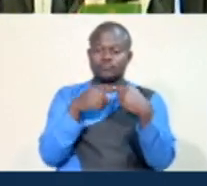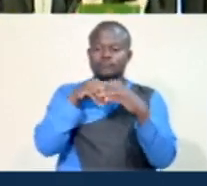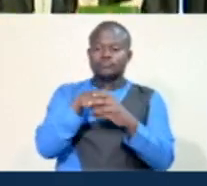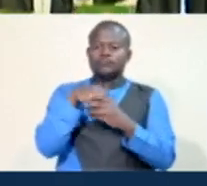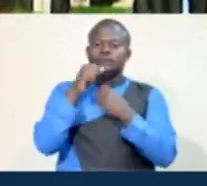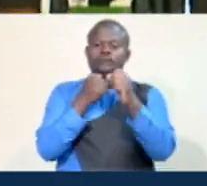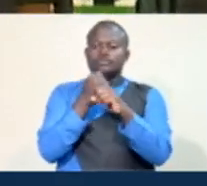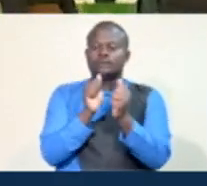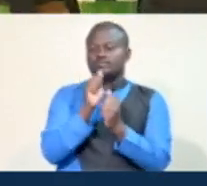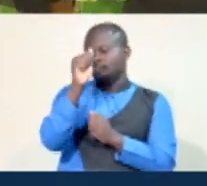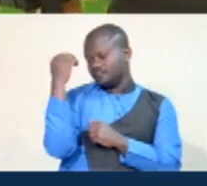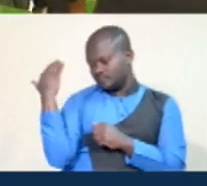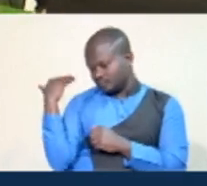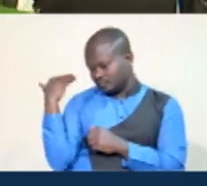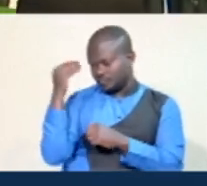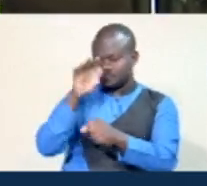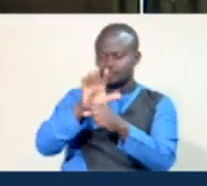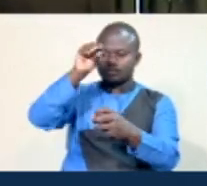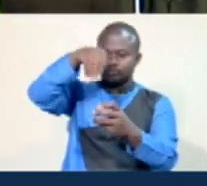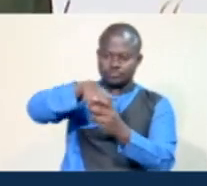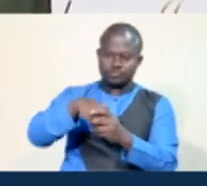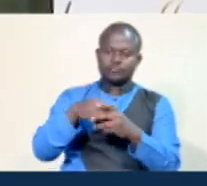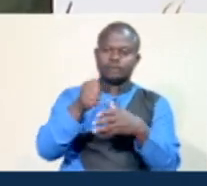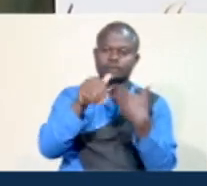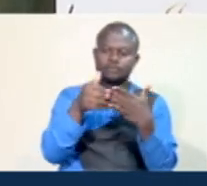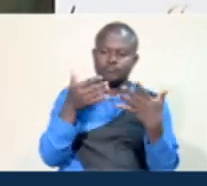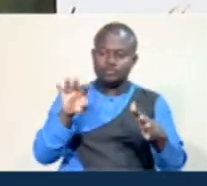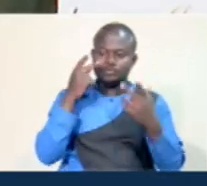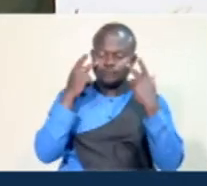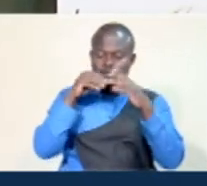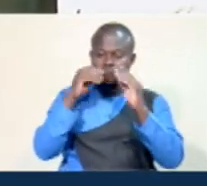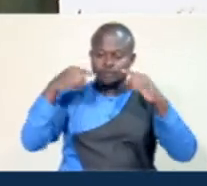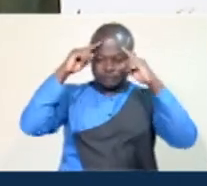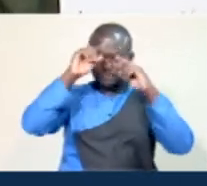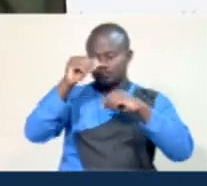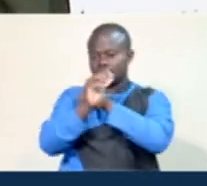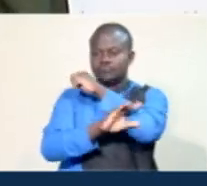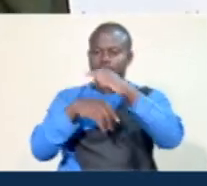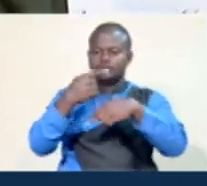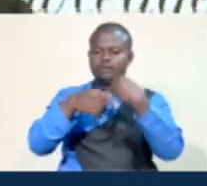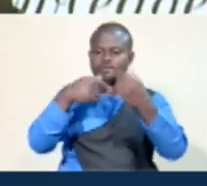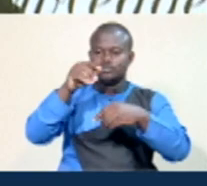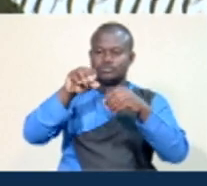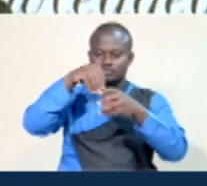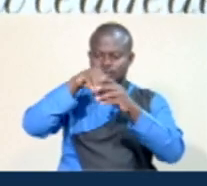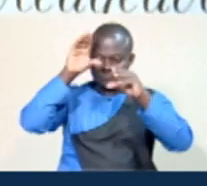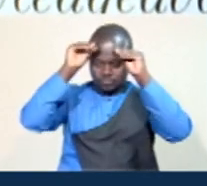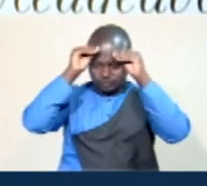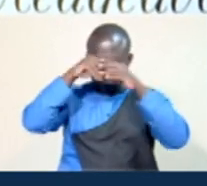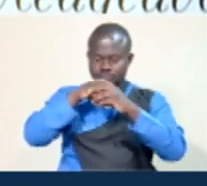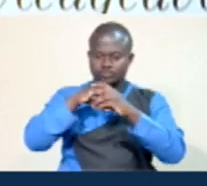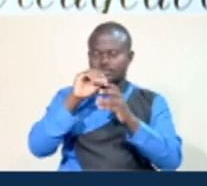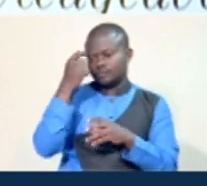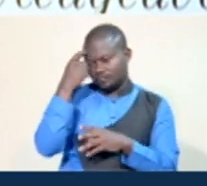myaka 15 ishize. Abenshi muri bo bamaze kubona kaminuza zo hanze y'u Rwanda bazakomerezamo amasomo zirimo izo muri